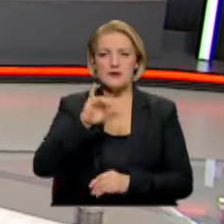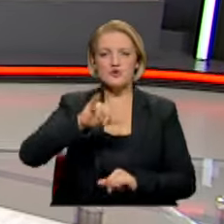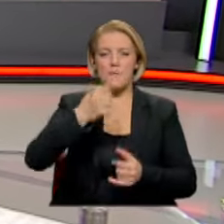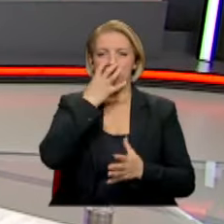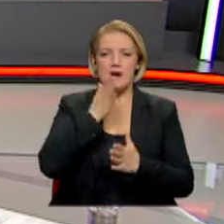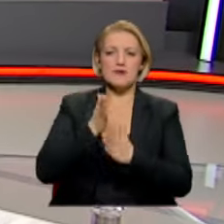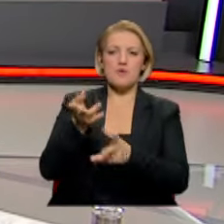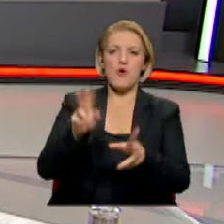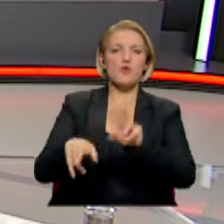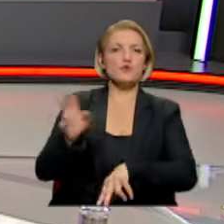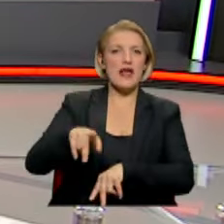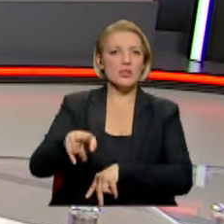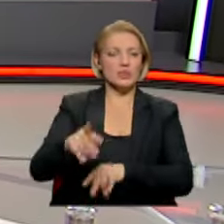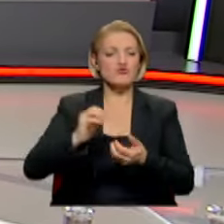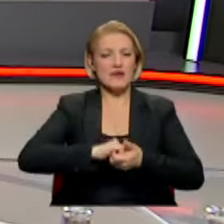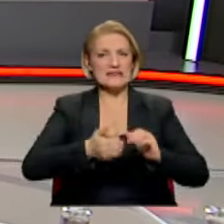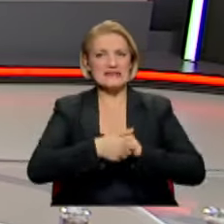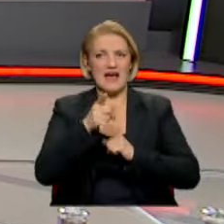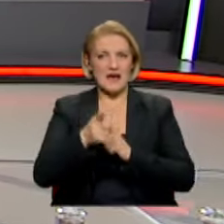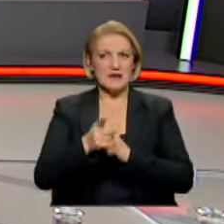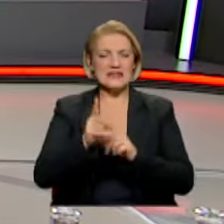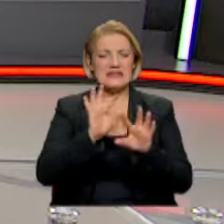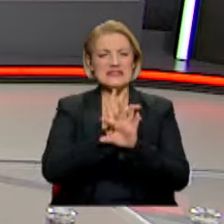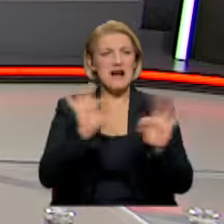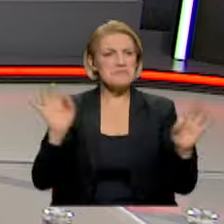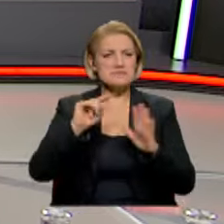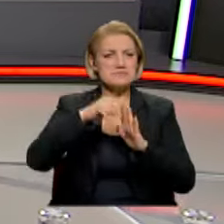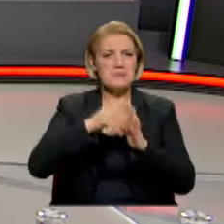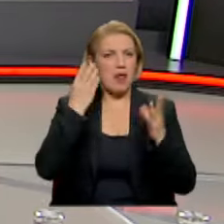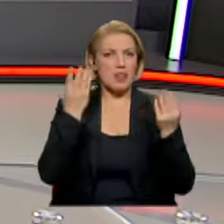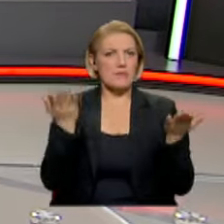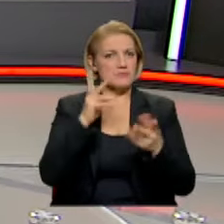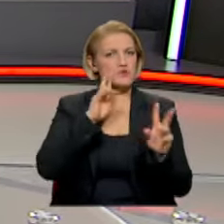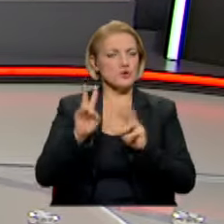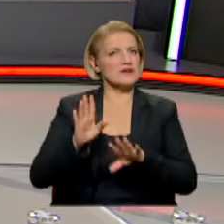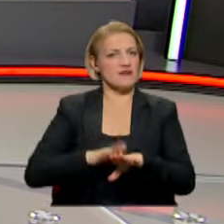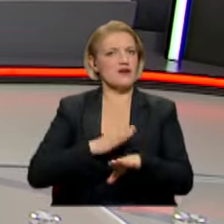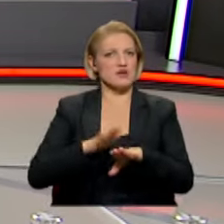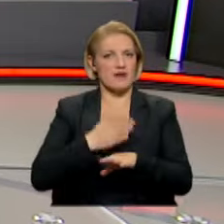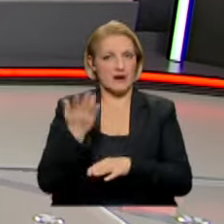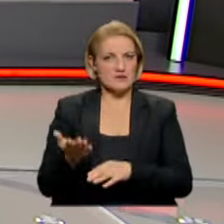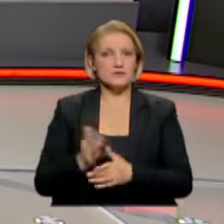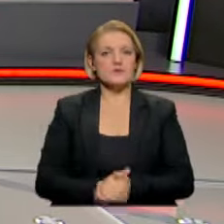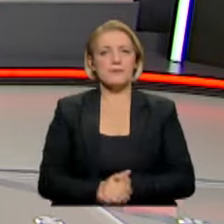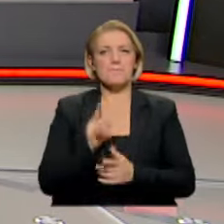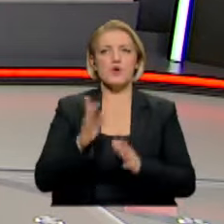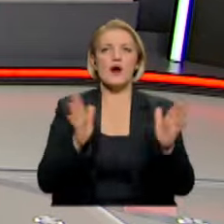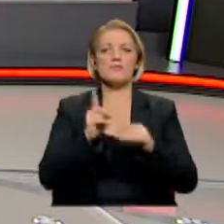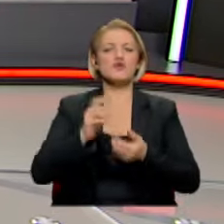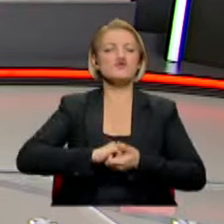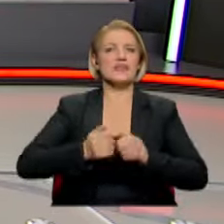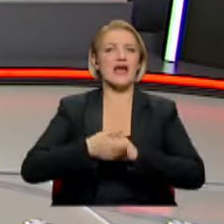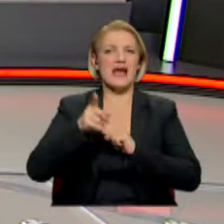bakımda öldüren çete boyutlarını henüz tam anlayamadık göreceğiz yavaş yavaş Bu arada bu